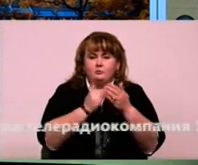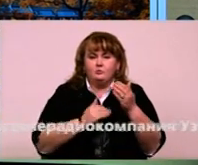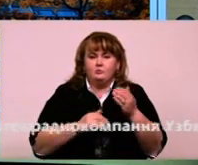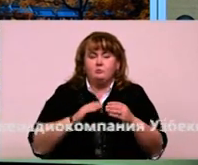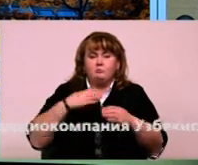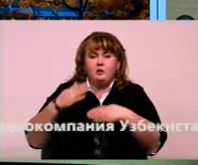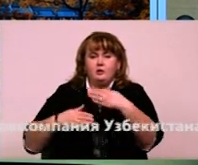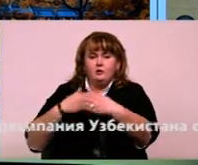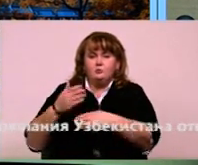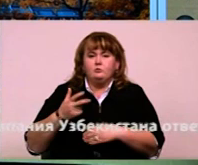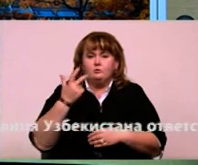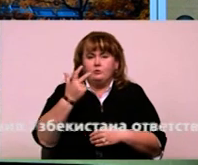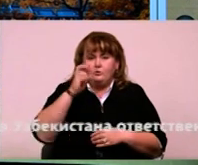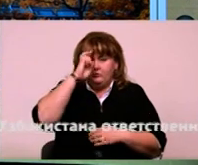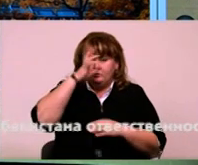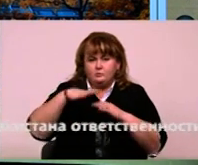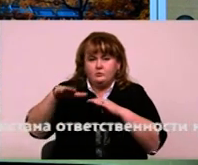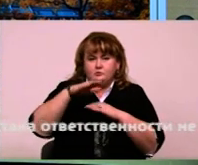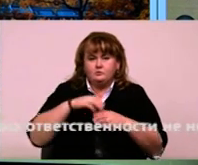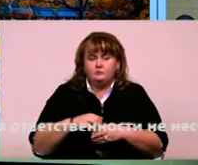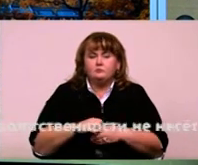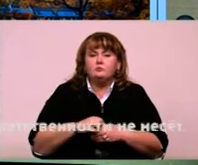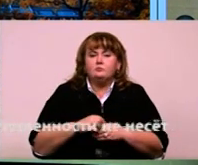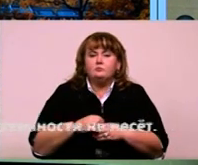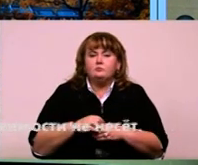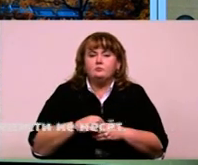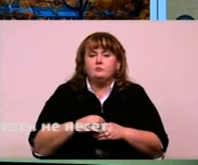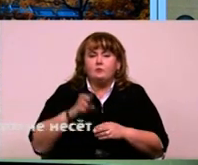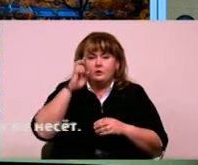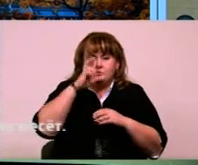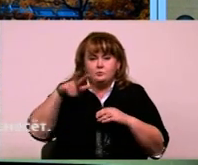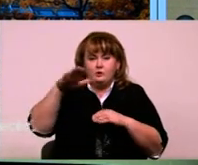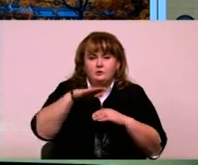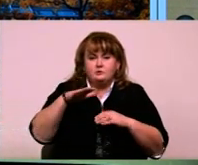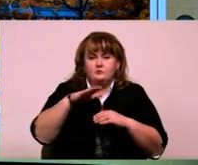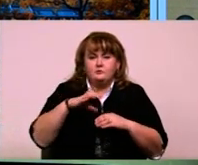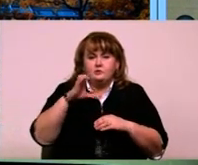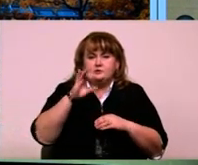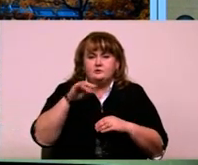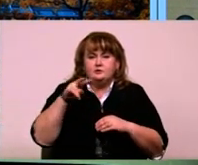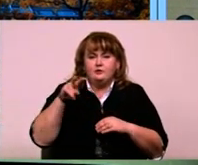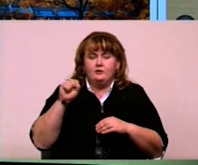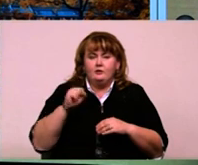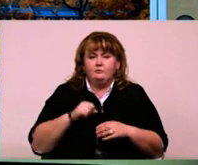– период трех государств. Третий – государство Силла.